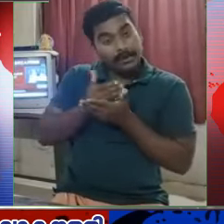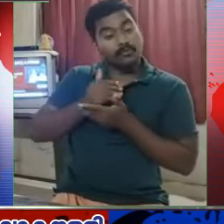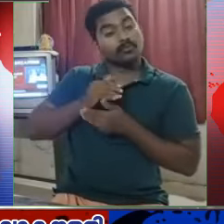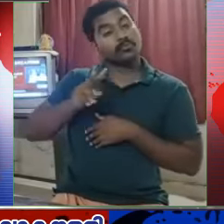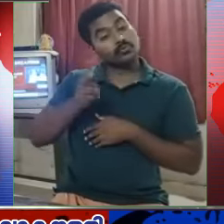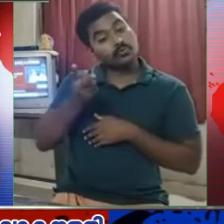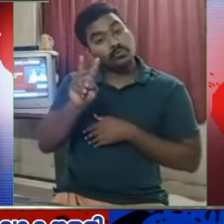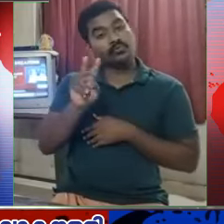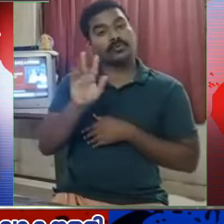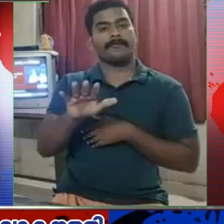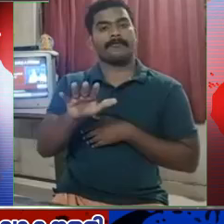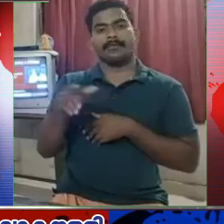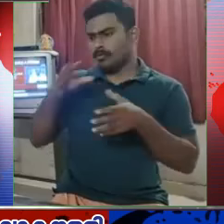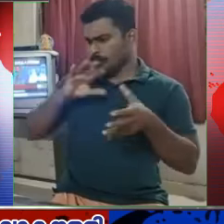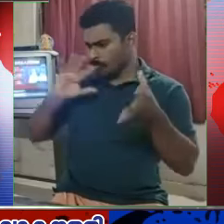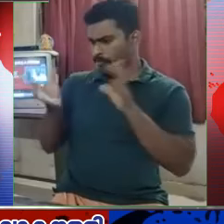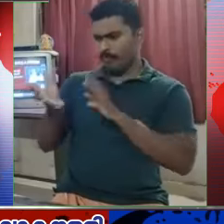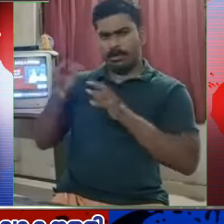മറ്റുള്ളവരെക്കുറിച്ചുള്ളൊരു കരുതൽ കൂടി അതിനകത്തുണ്ട്.